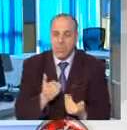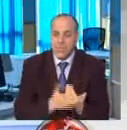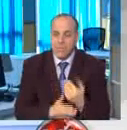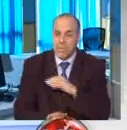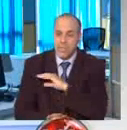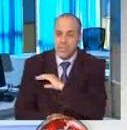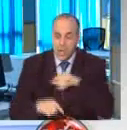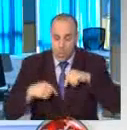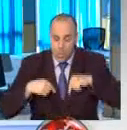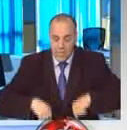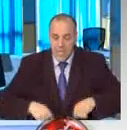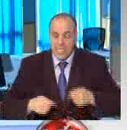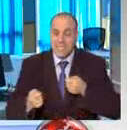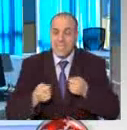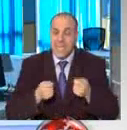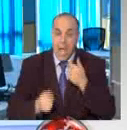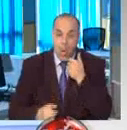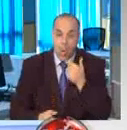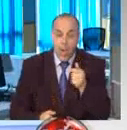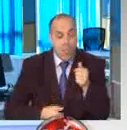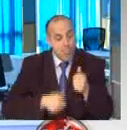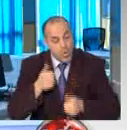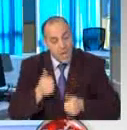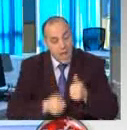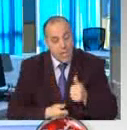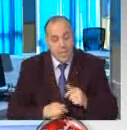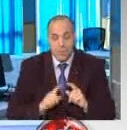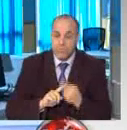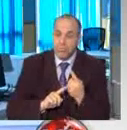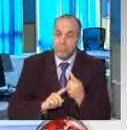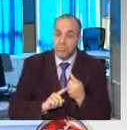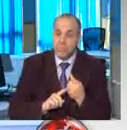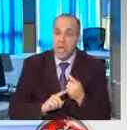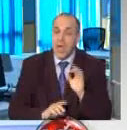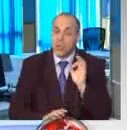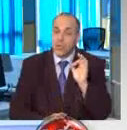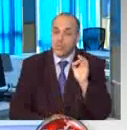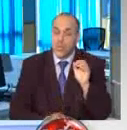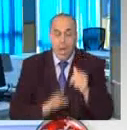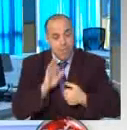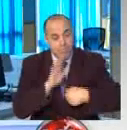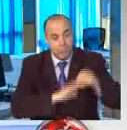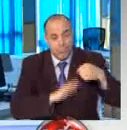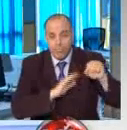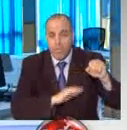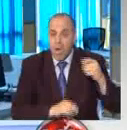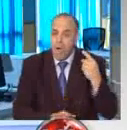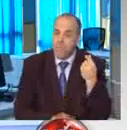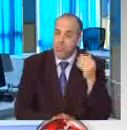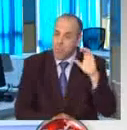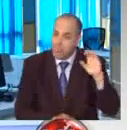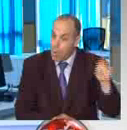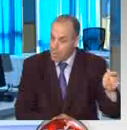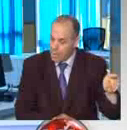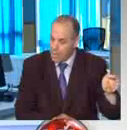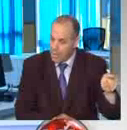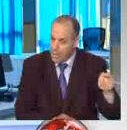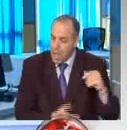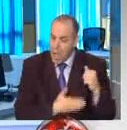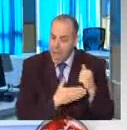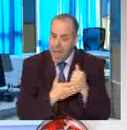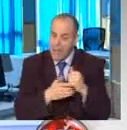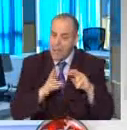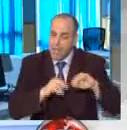بإشراف وزارة الصناعة. المناظرة خصصت للفائزين جوائز مالية مهمة لتشجيع